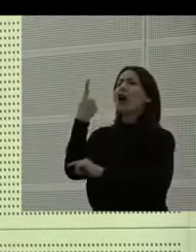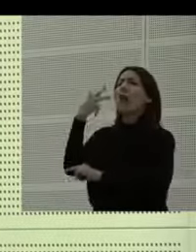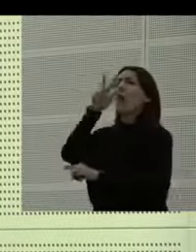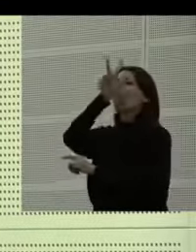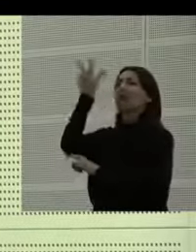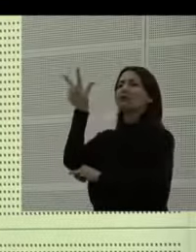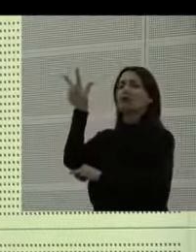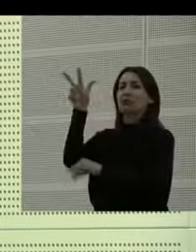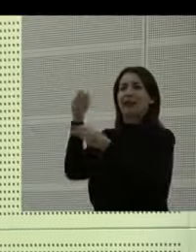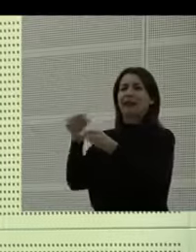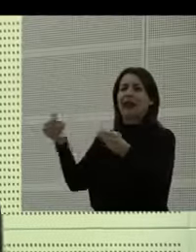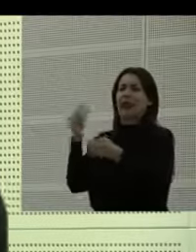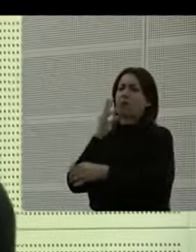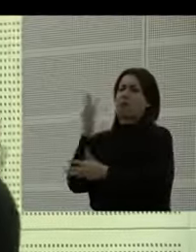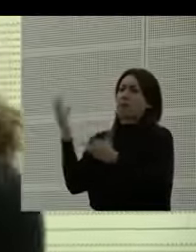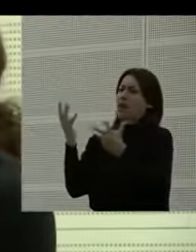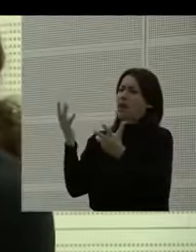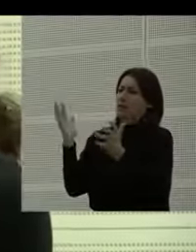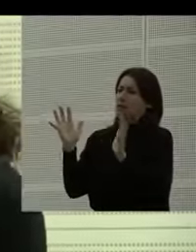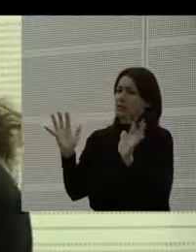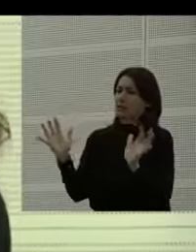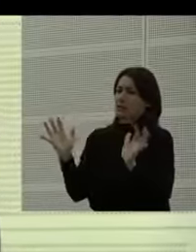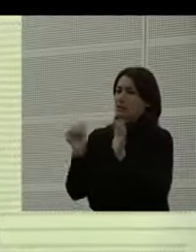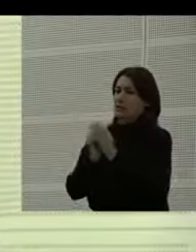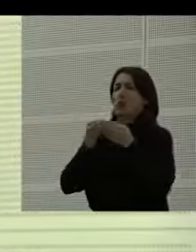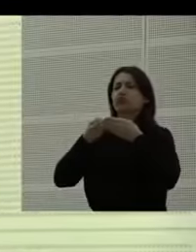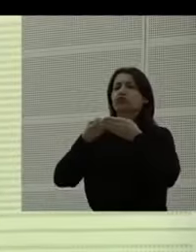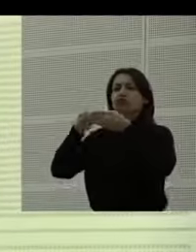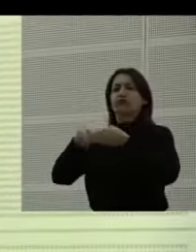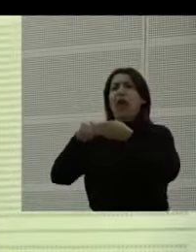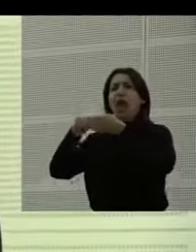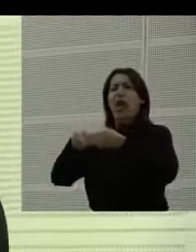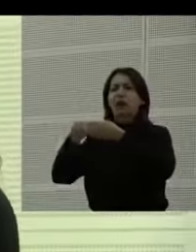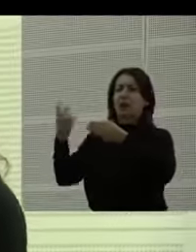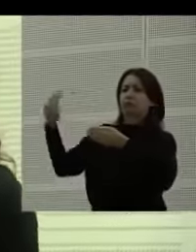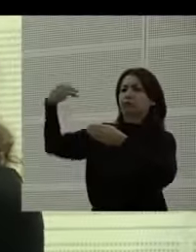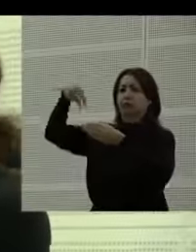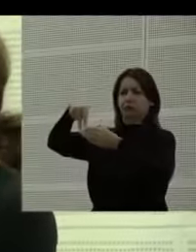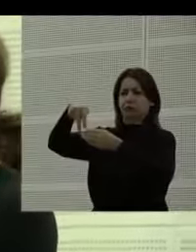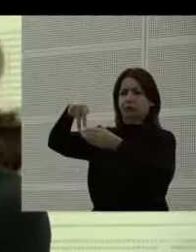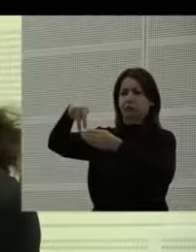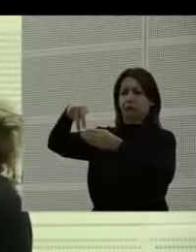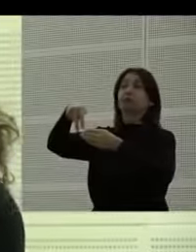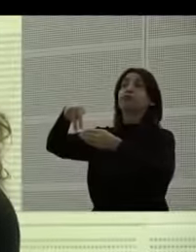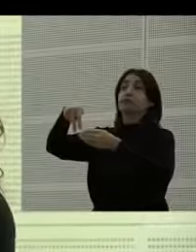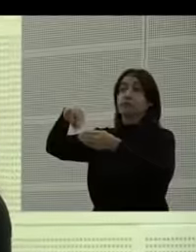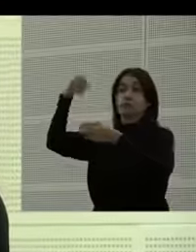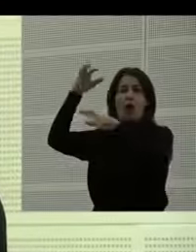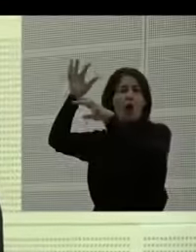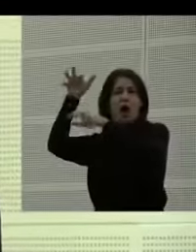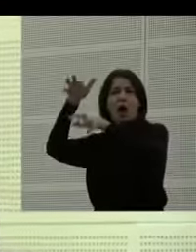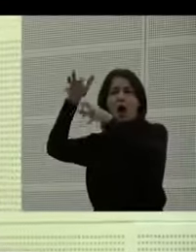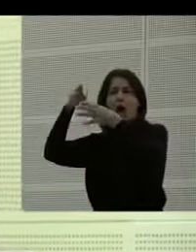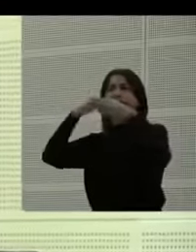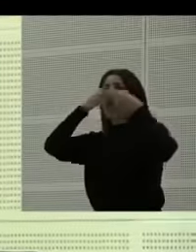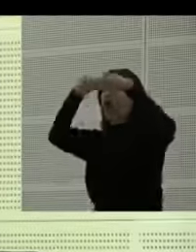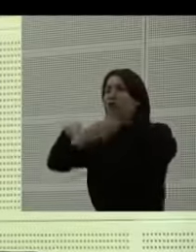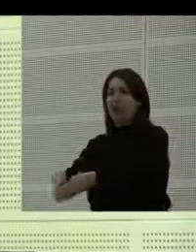terra, bellissimo, che è sulla nave, avviene questo naufragio,